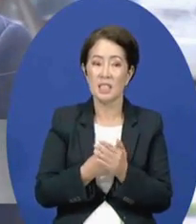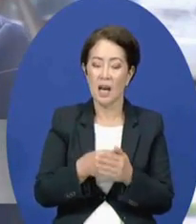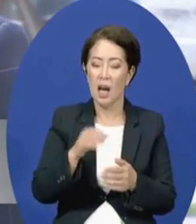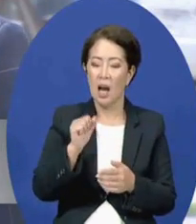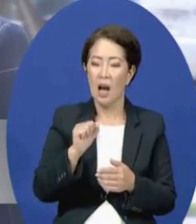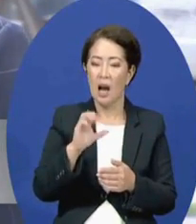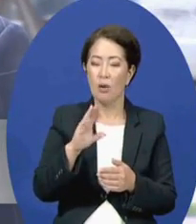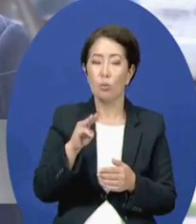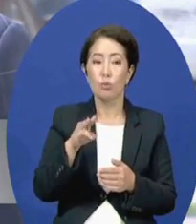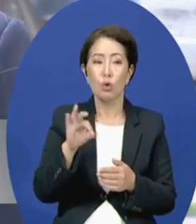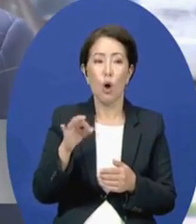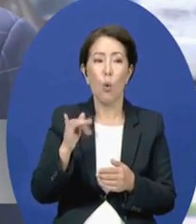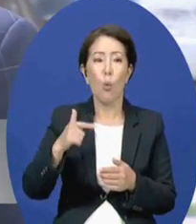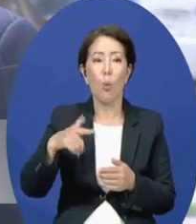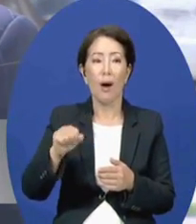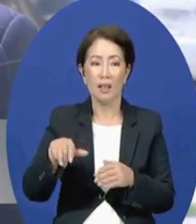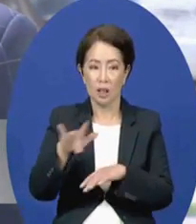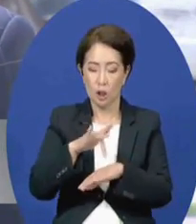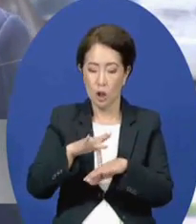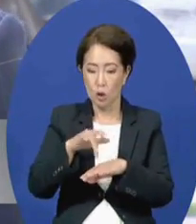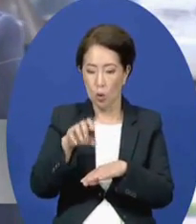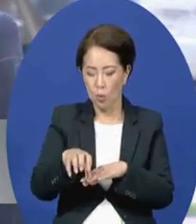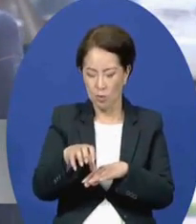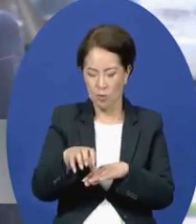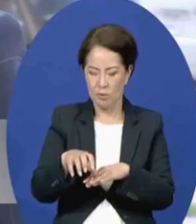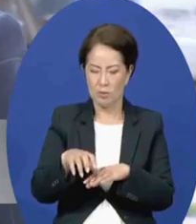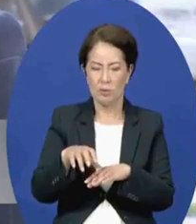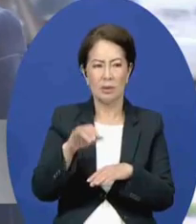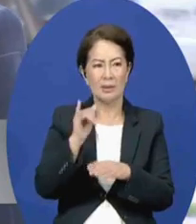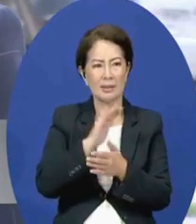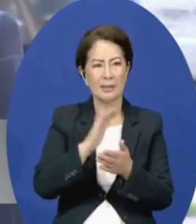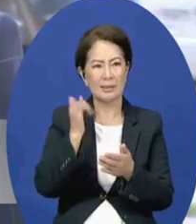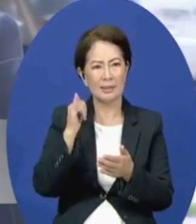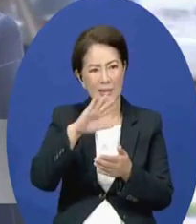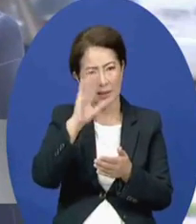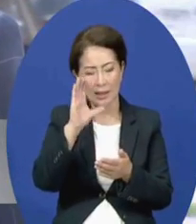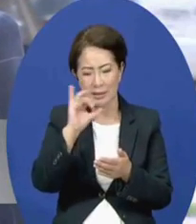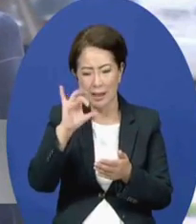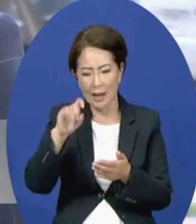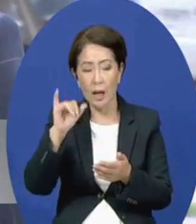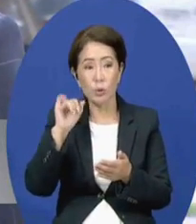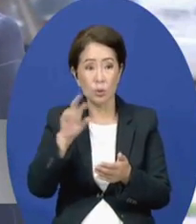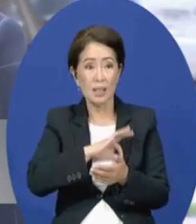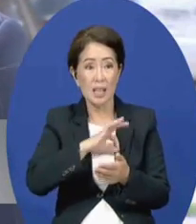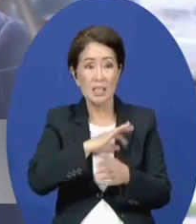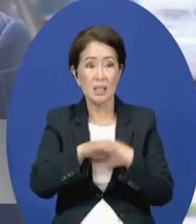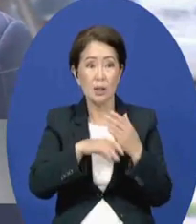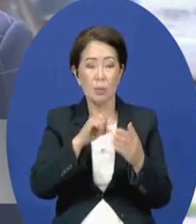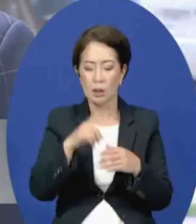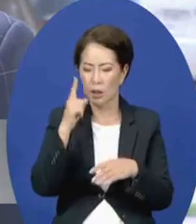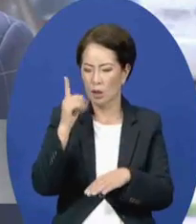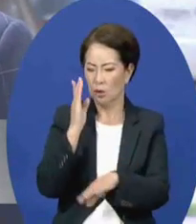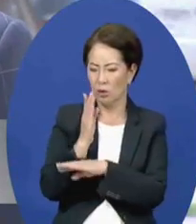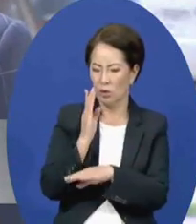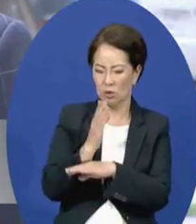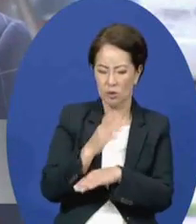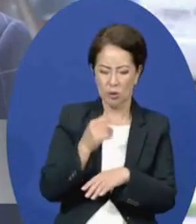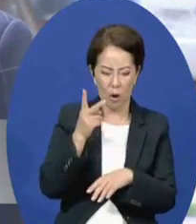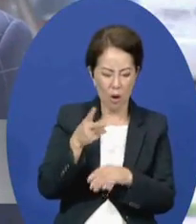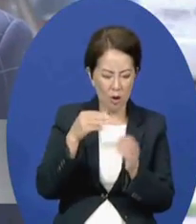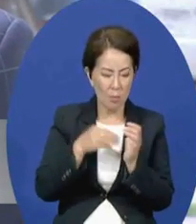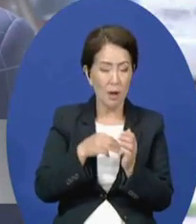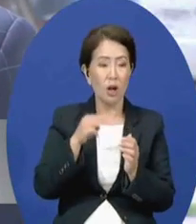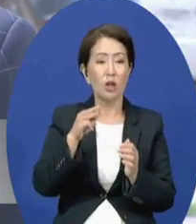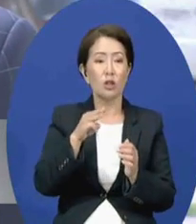энэ автоугаалгын төвүүдийн маань саарал ус нэвтрүүлээд эхэлчих юм бол өдөрт хэрэглэгдэж байгаа 2000